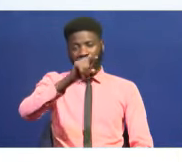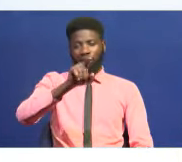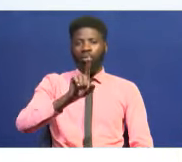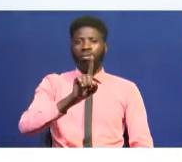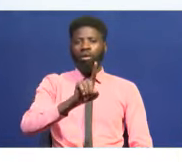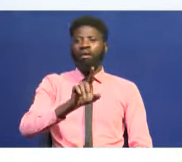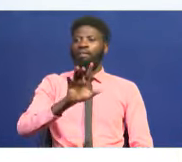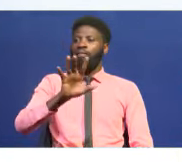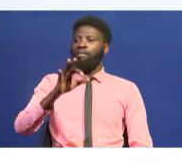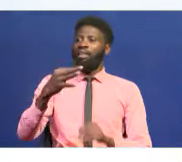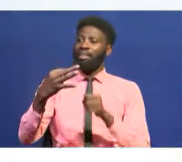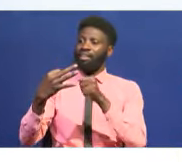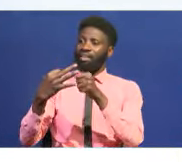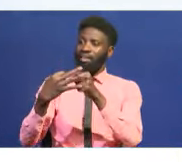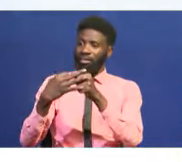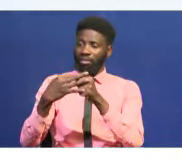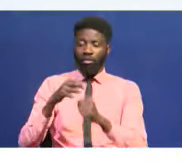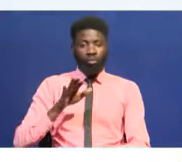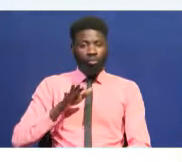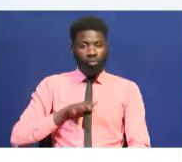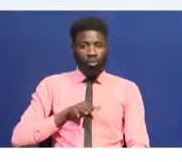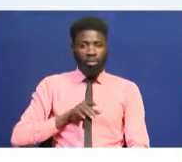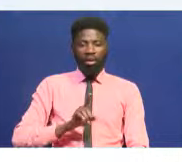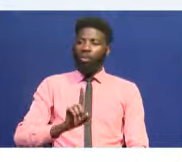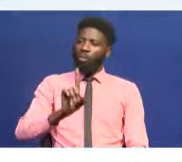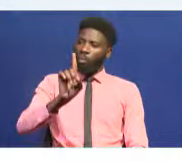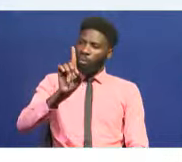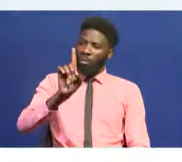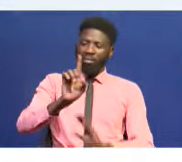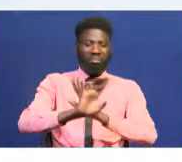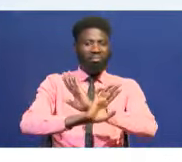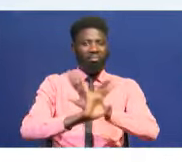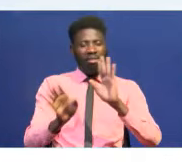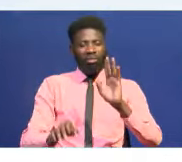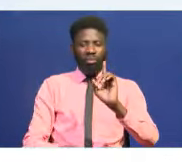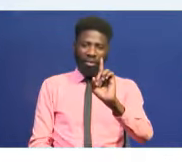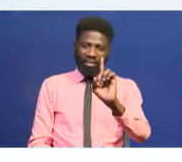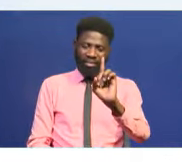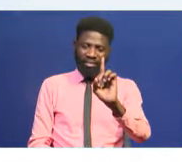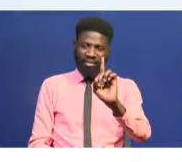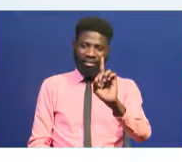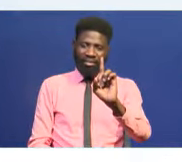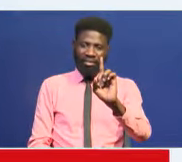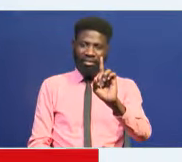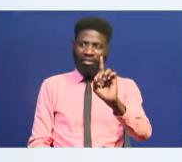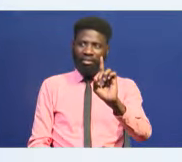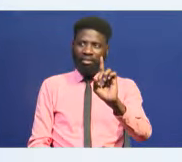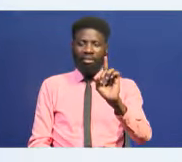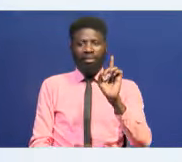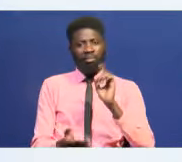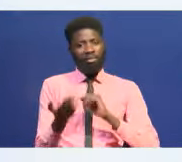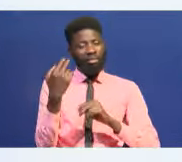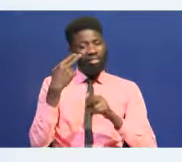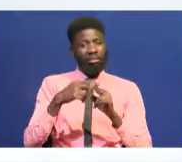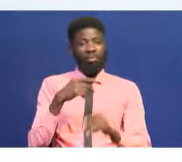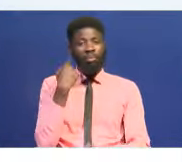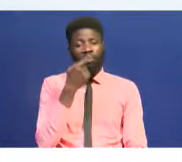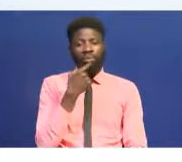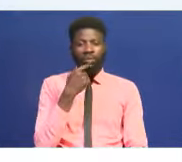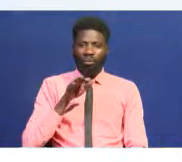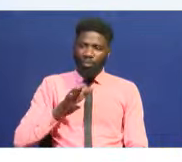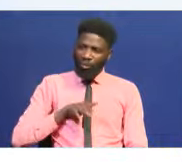158. Ilikuwa na one woman, mwanamke mmoja. Abaye alikuwa nani? Abaye